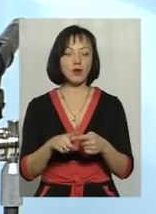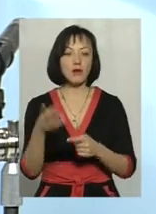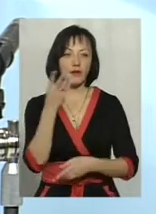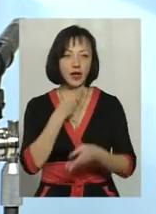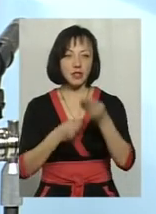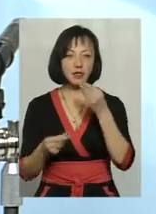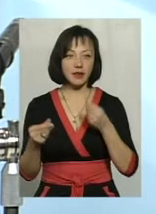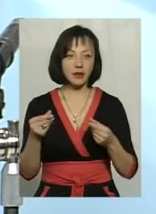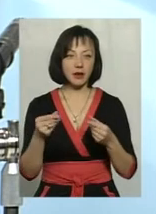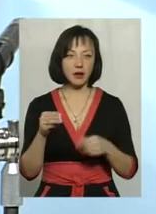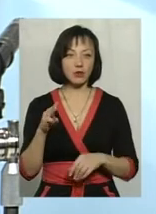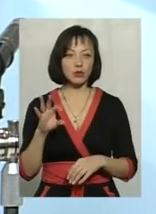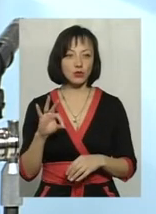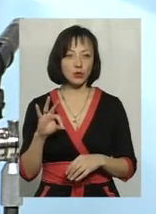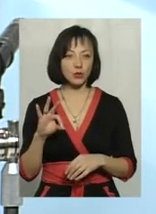фальсифікату, то